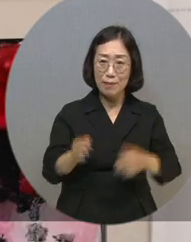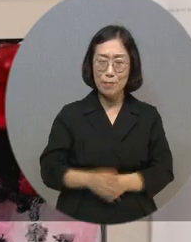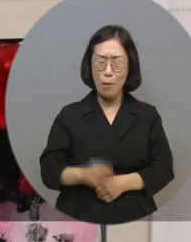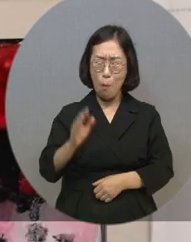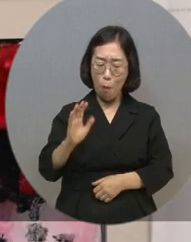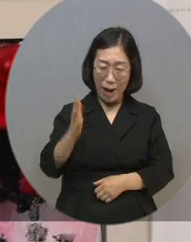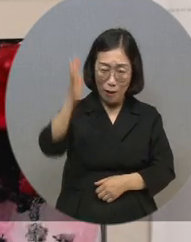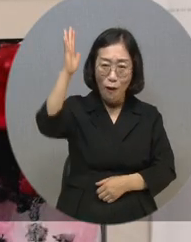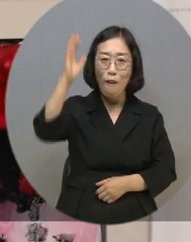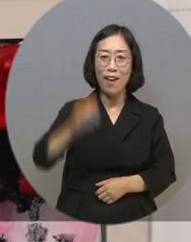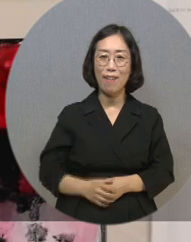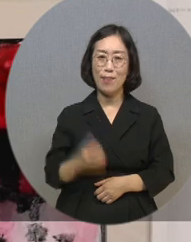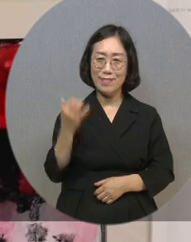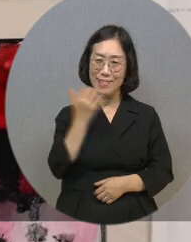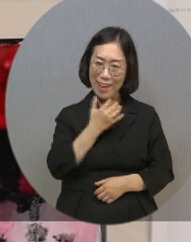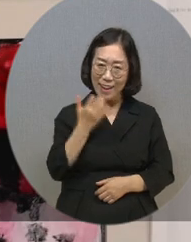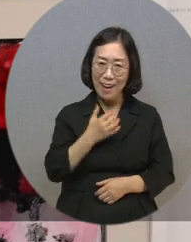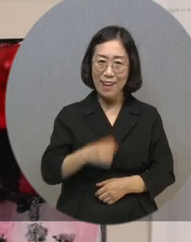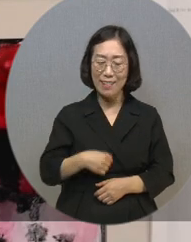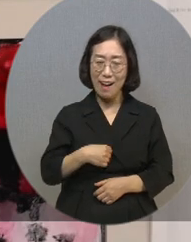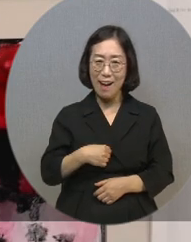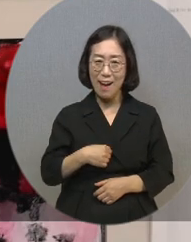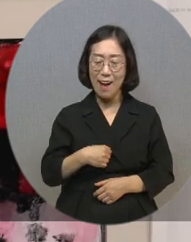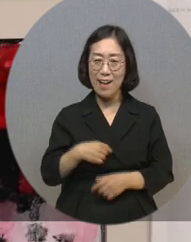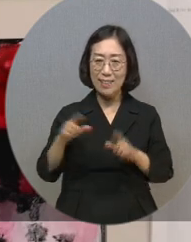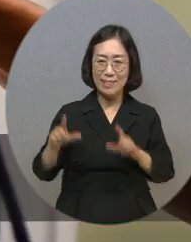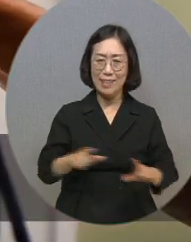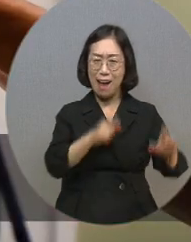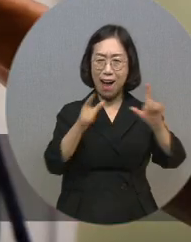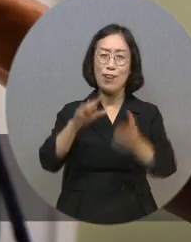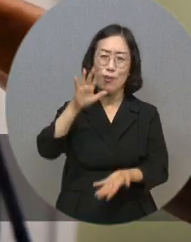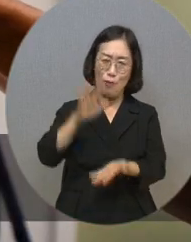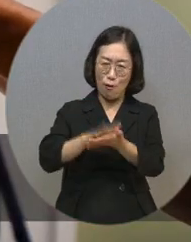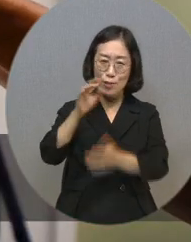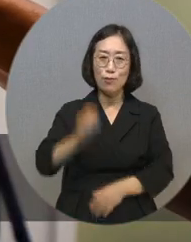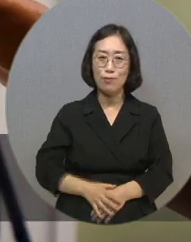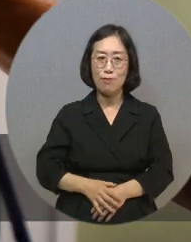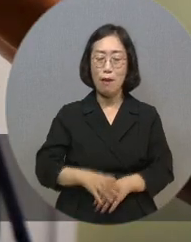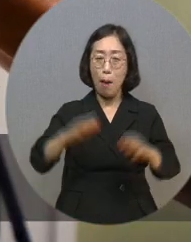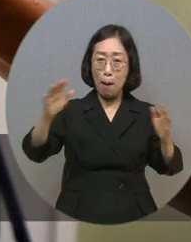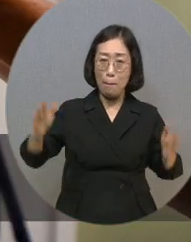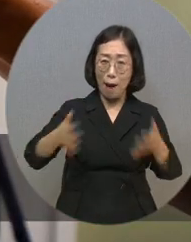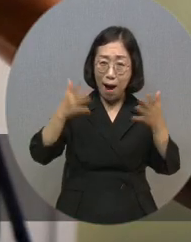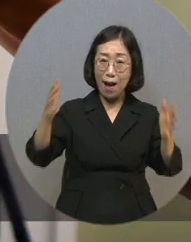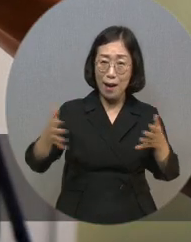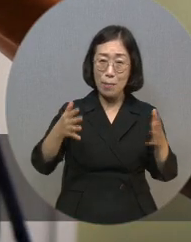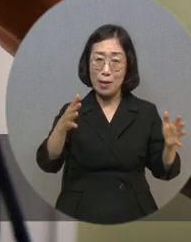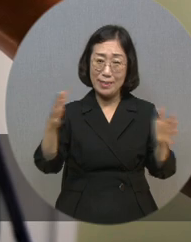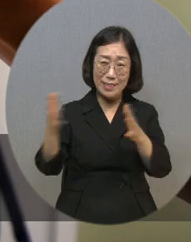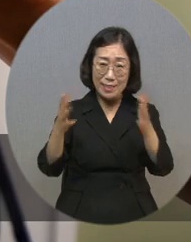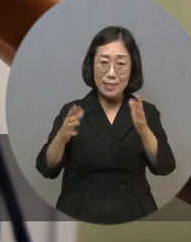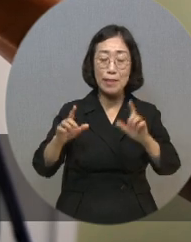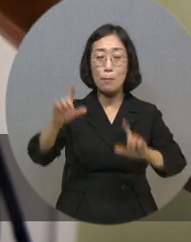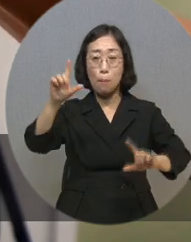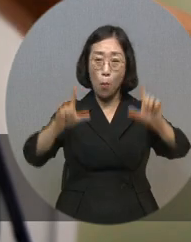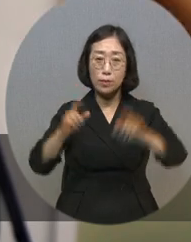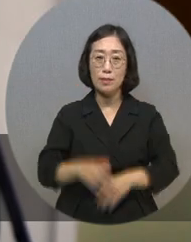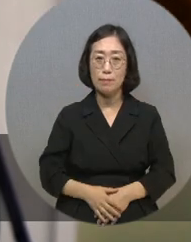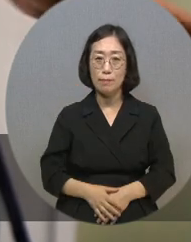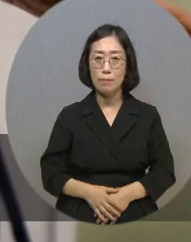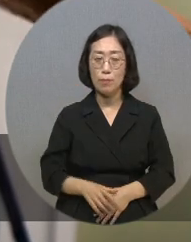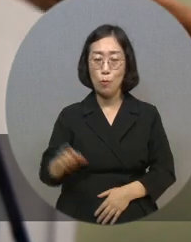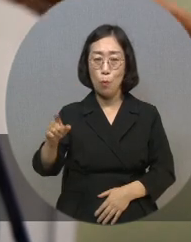화려해요. 제가 좀 불꽃처럼 살아오는 것처럼 바람에 흔들리는 것들, 그리고